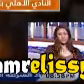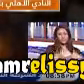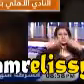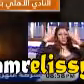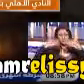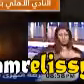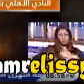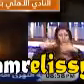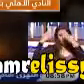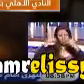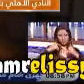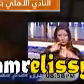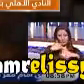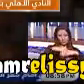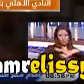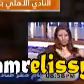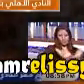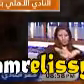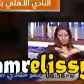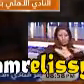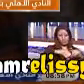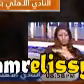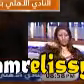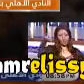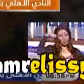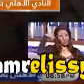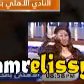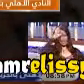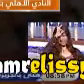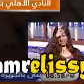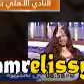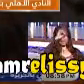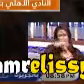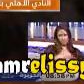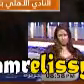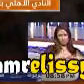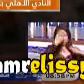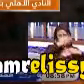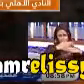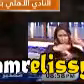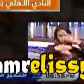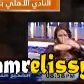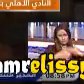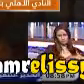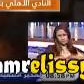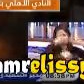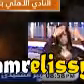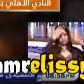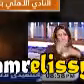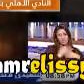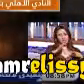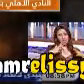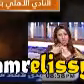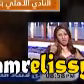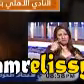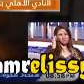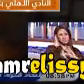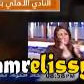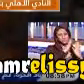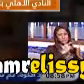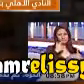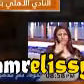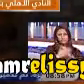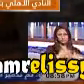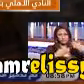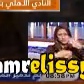جديد في شارع منصور خلف وزاره الداخليه اما على صعيد تحرك المسؤولين في